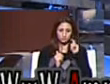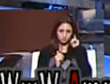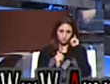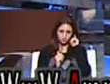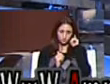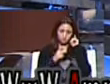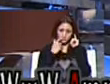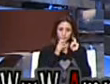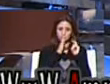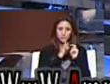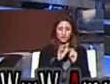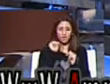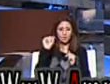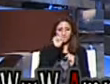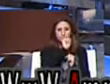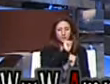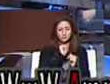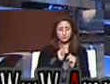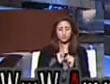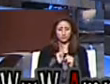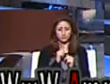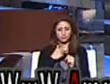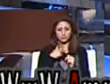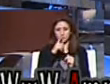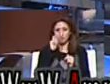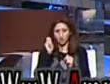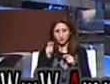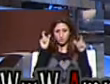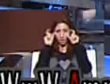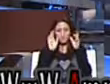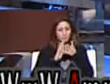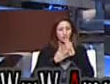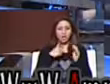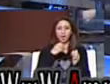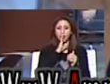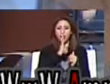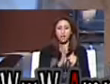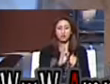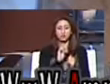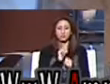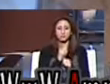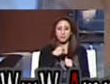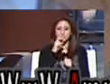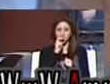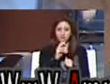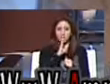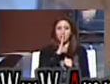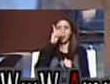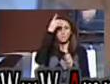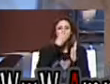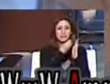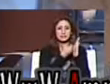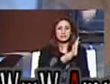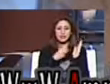كل حقه، يعني لا بظلم الامن ولا بظلم ده ولا بظلم ده، لان انا اي كلمه اقولها ربنا يحاسبنا